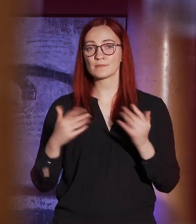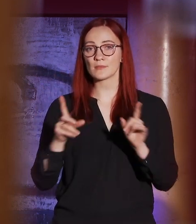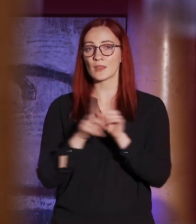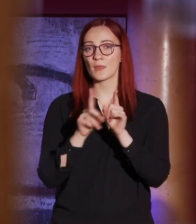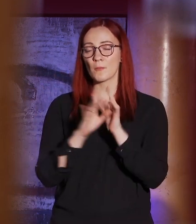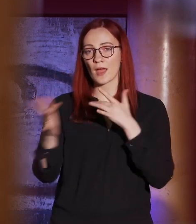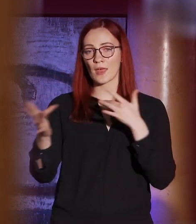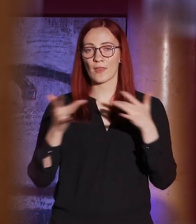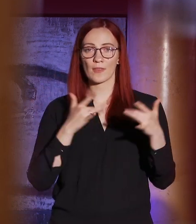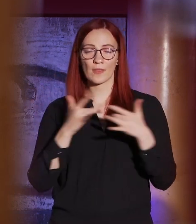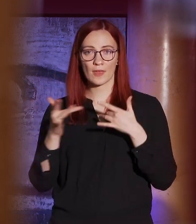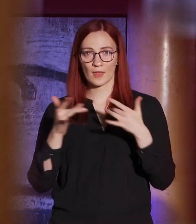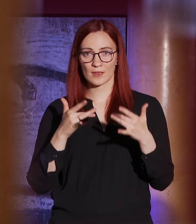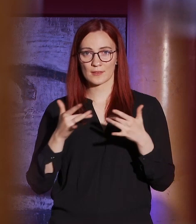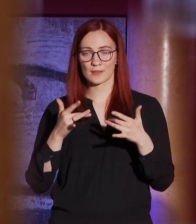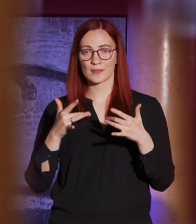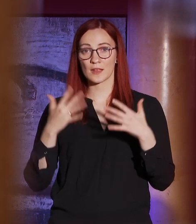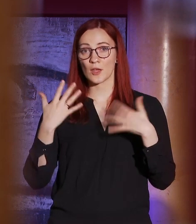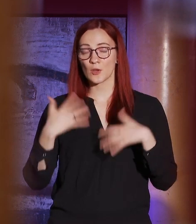teatre jau